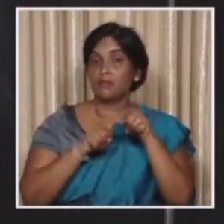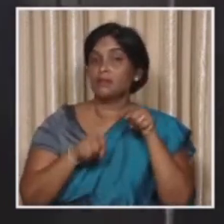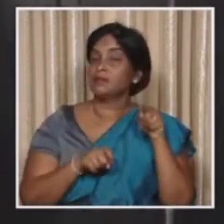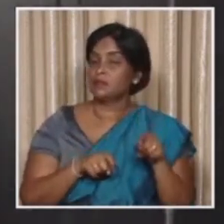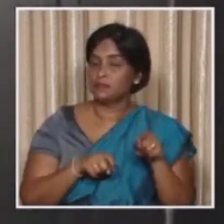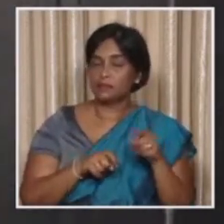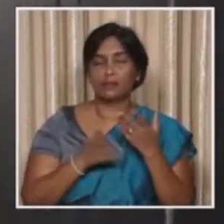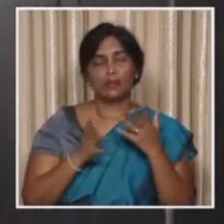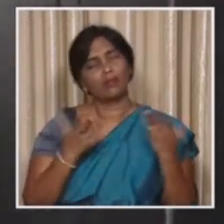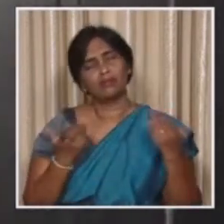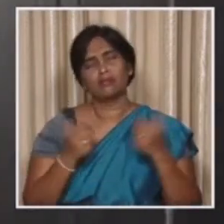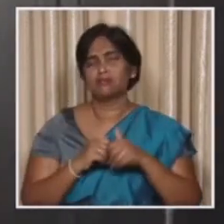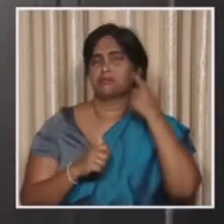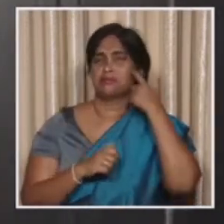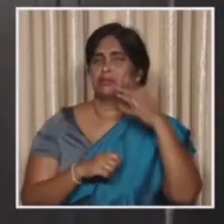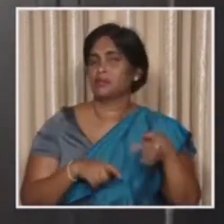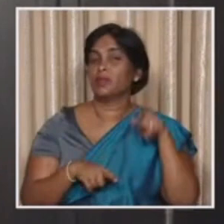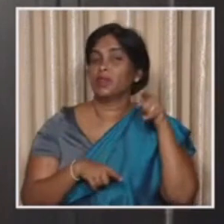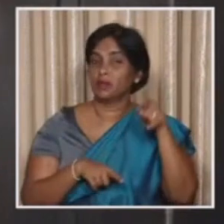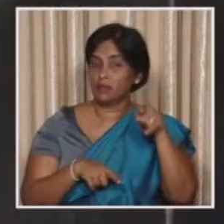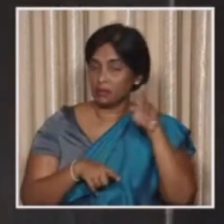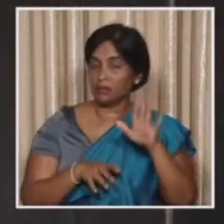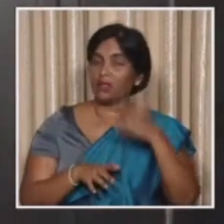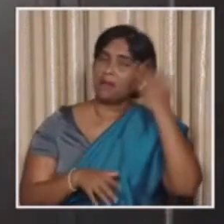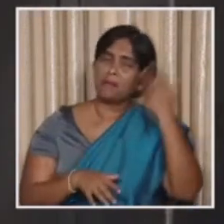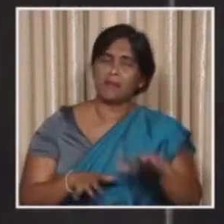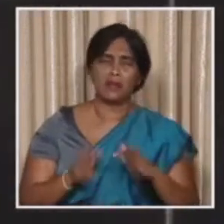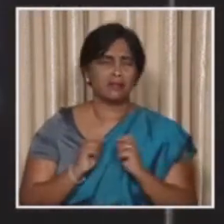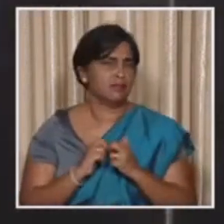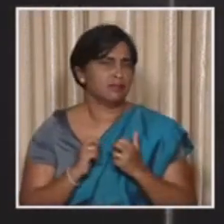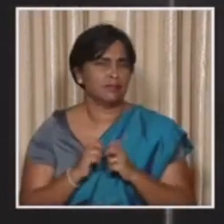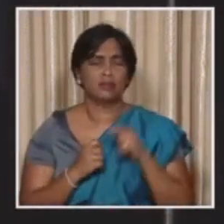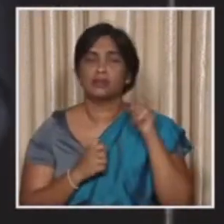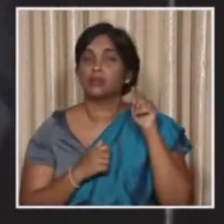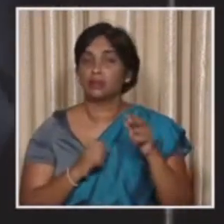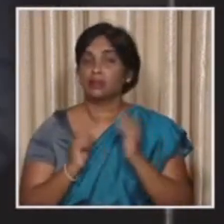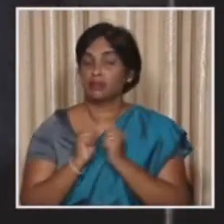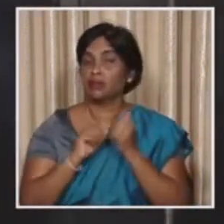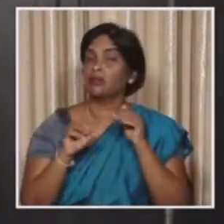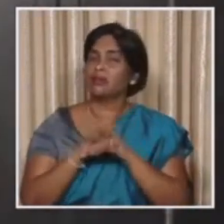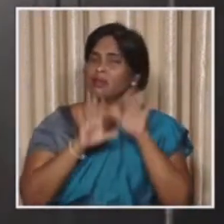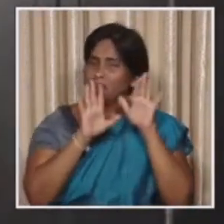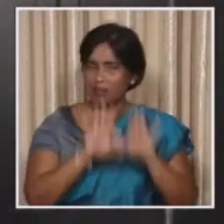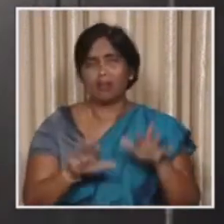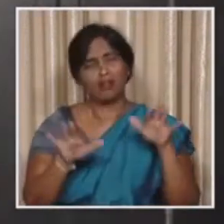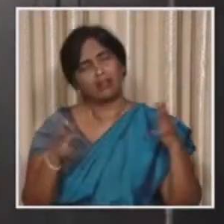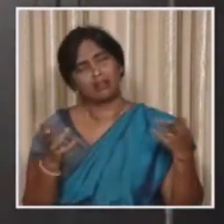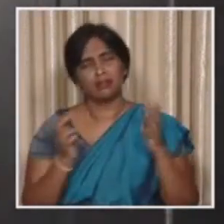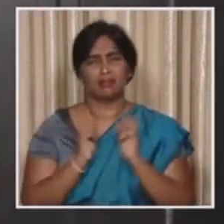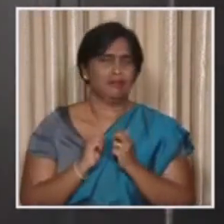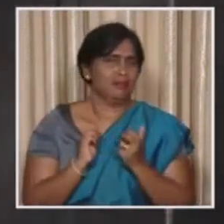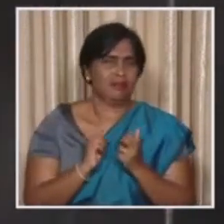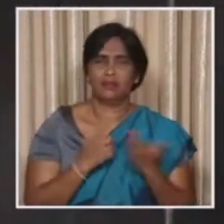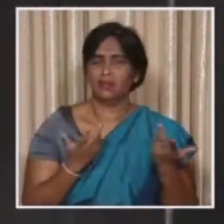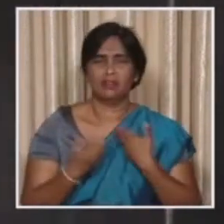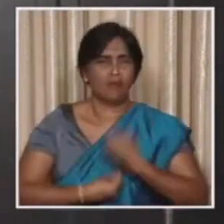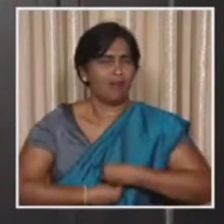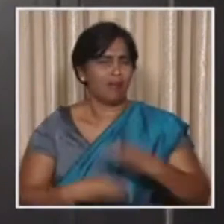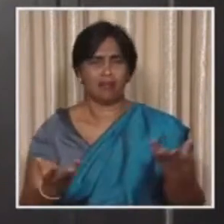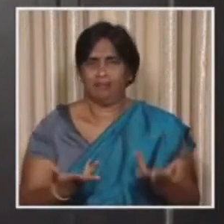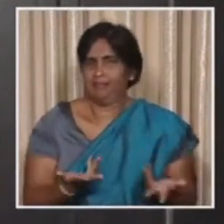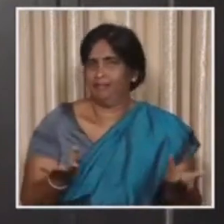செத்தால் என்ன, அவர்கள் செத்து மடிந்தால் என்ன, அந்த துறை இருந்தால் என்ன, இல்லாமல் போனால் என்ன, அழிந்தால் என்ற